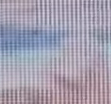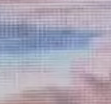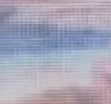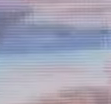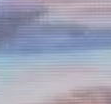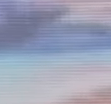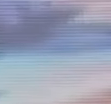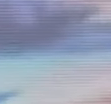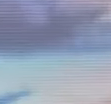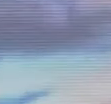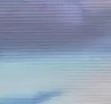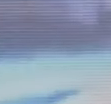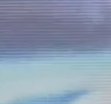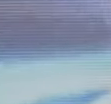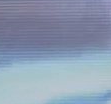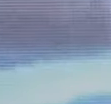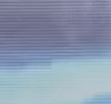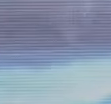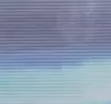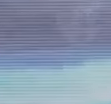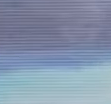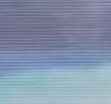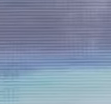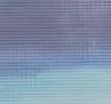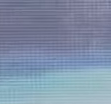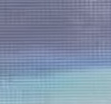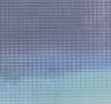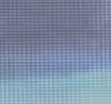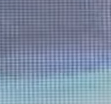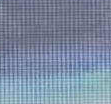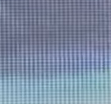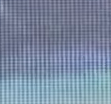है। मेरे शिरोमणि पति देव भी